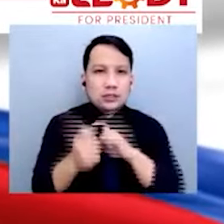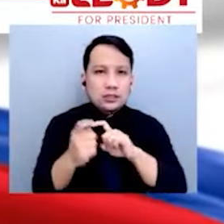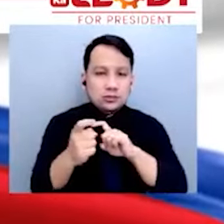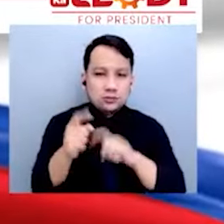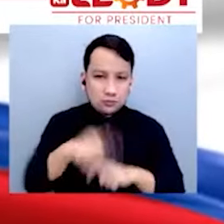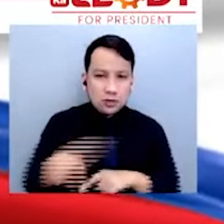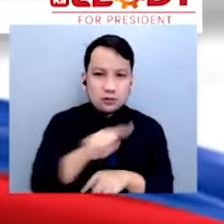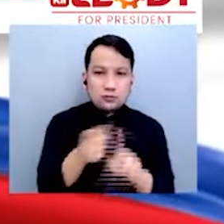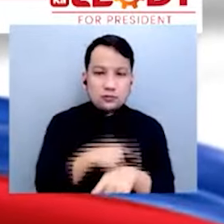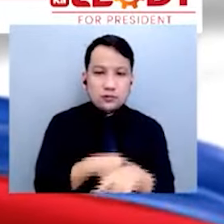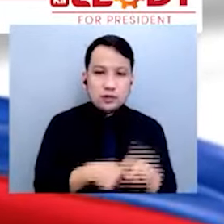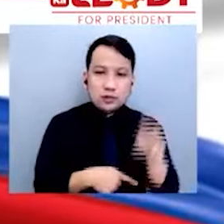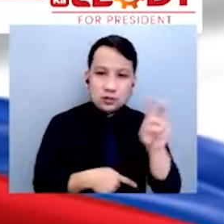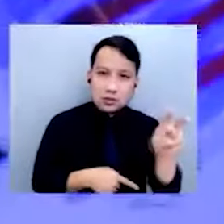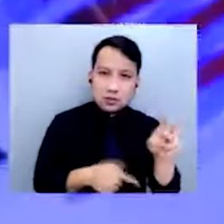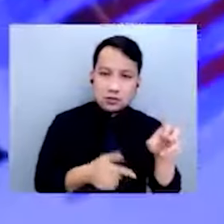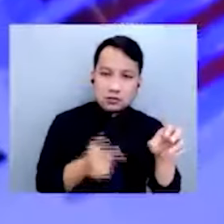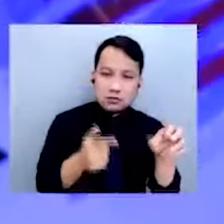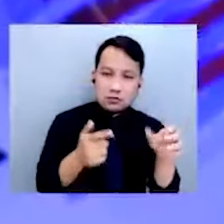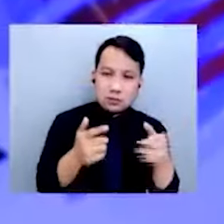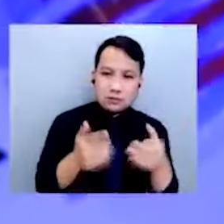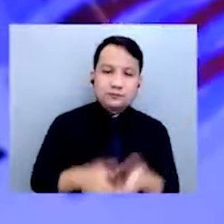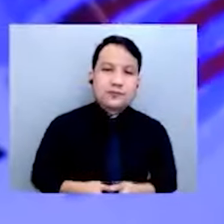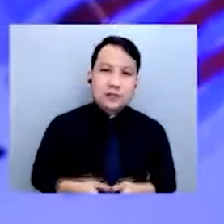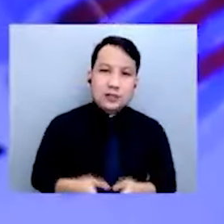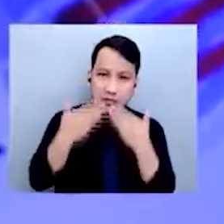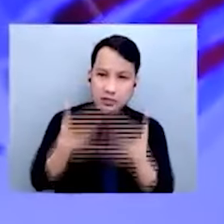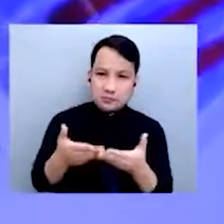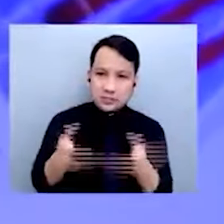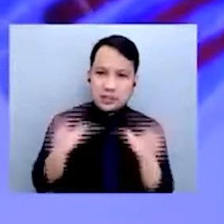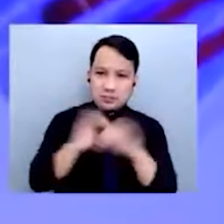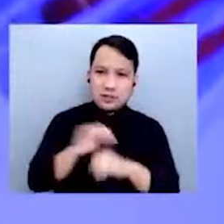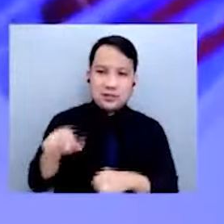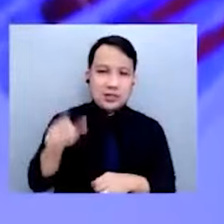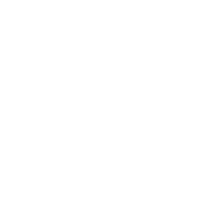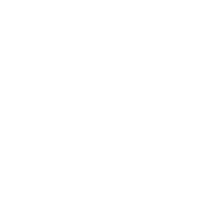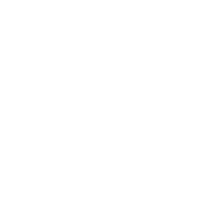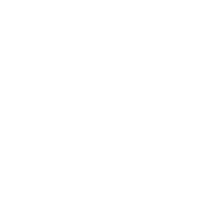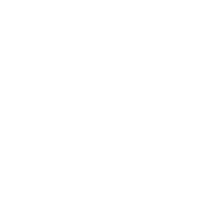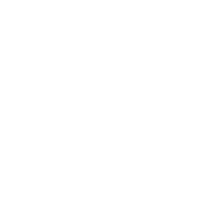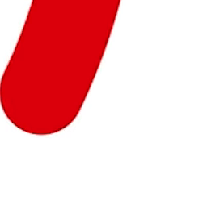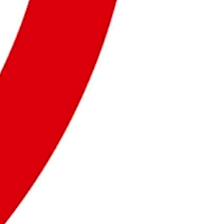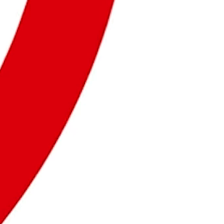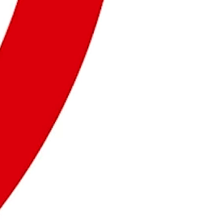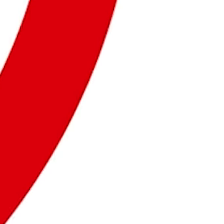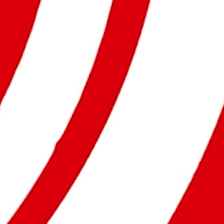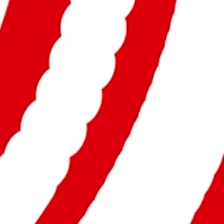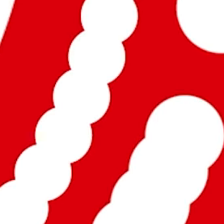from fossil fuel. Maraming maraming salamat po, Carl Yodi D. Guzman.